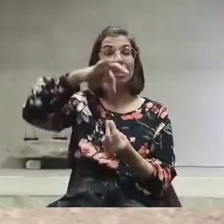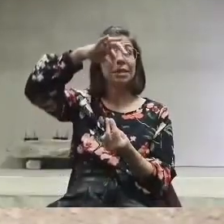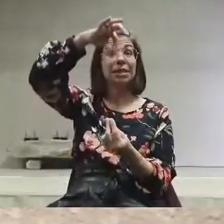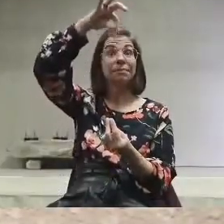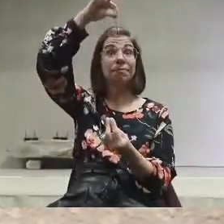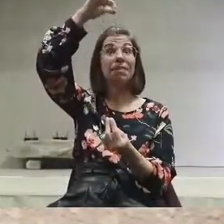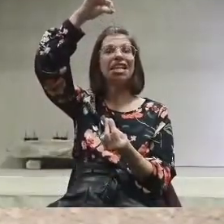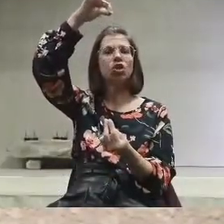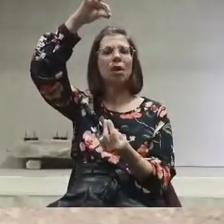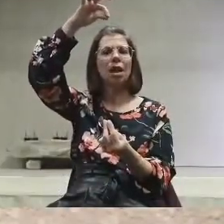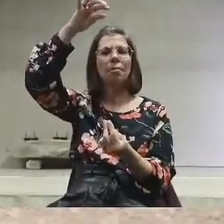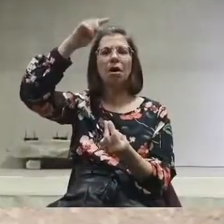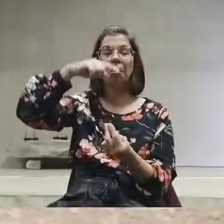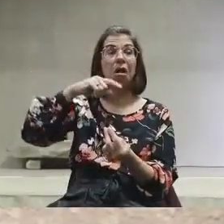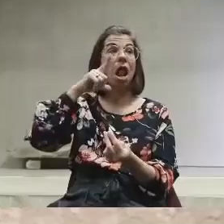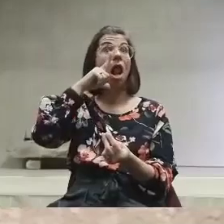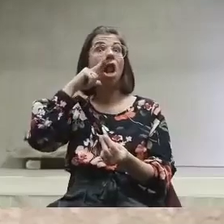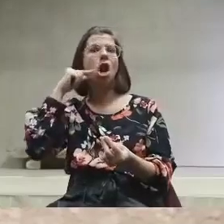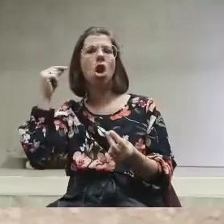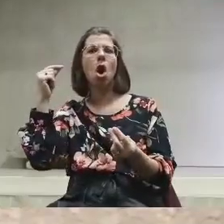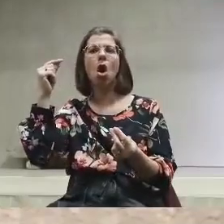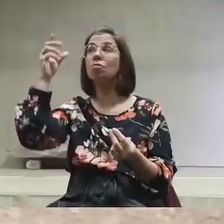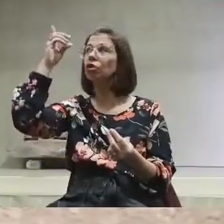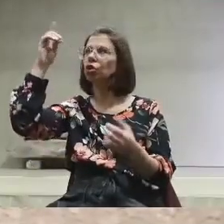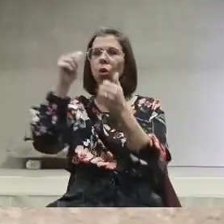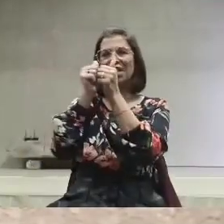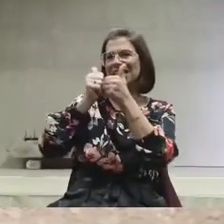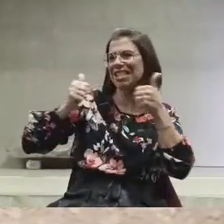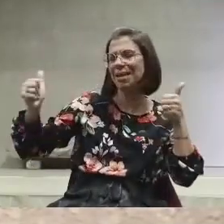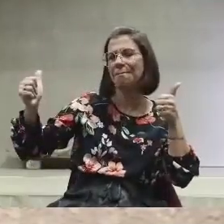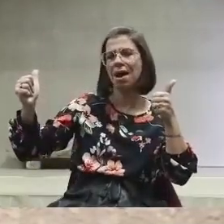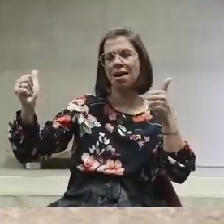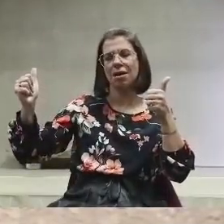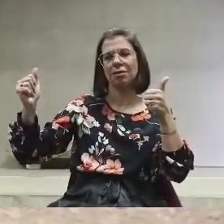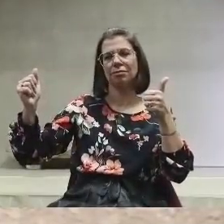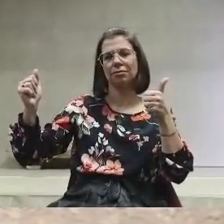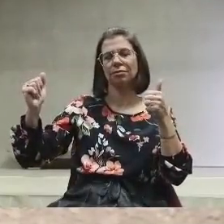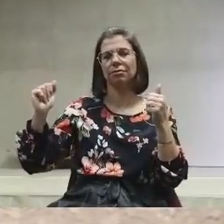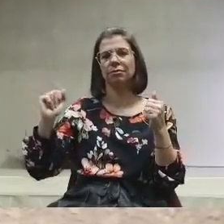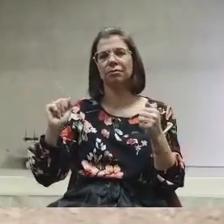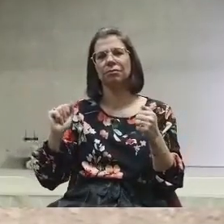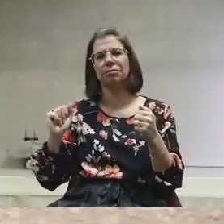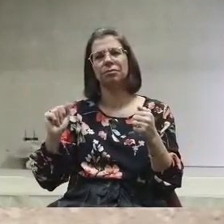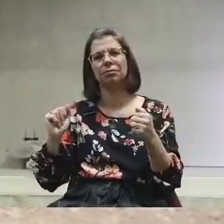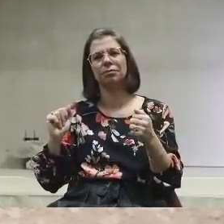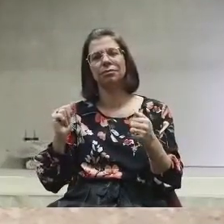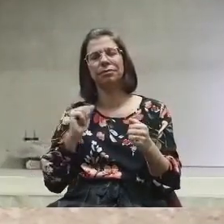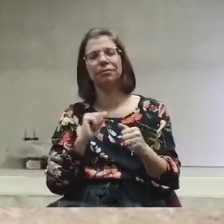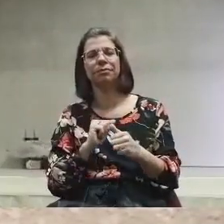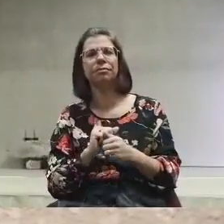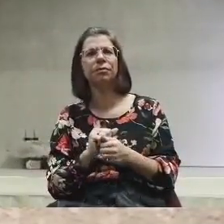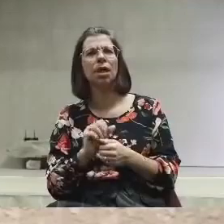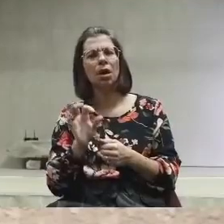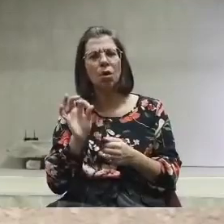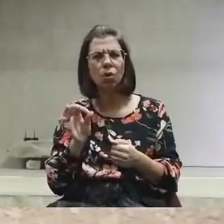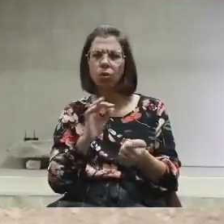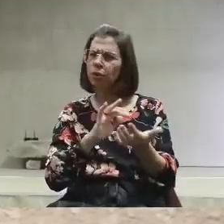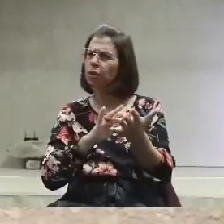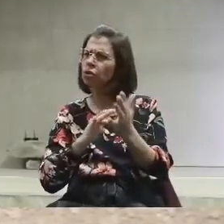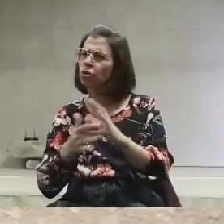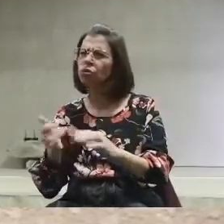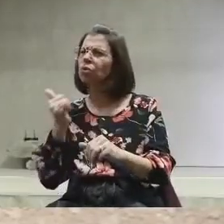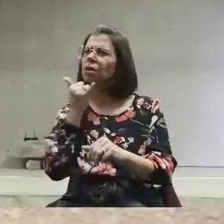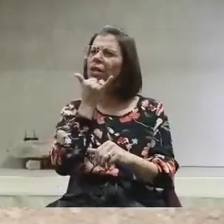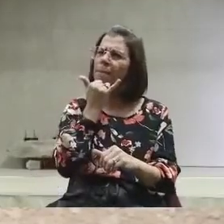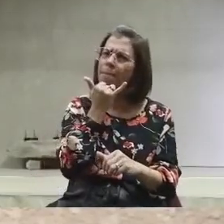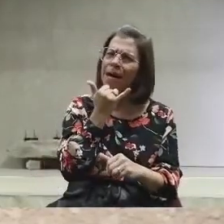est la vie. C'est la condition de l'homme, tout est maudit. Mais la